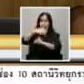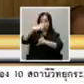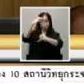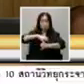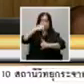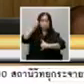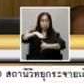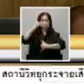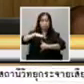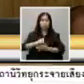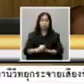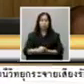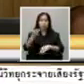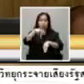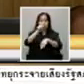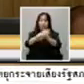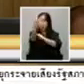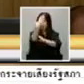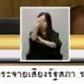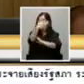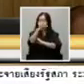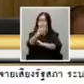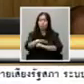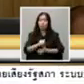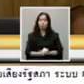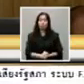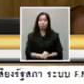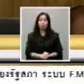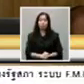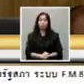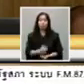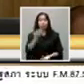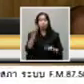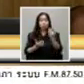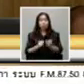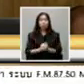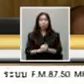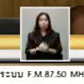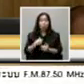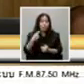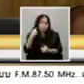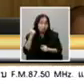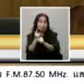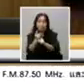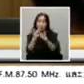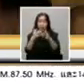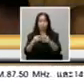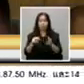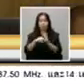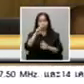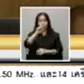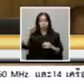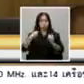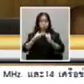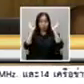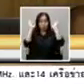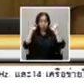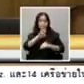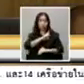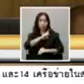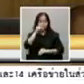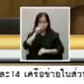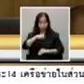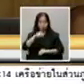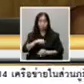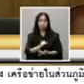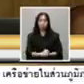ใครไม่อยู่ในอำนาจของท่านประธานด้วยครับนะครับแล้วมีความหรือความครอบงำใดๆท่านเป็นอิสระในข้อนี้เราต้องใช้ตรงนี้ครับท่านประธาน